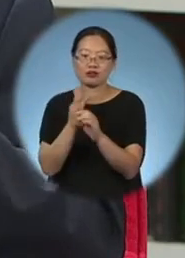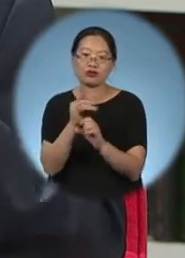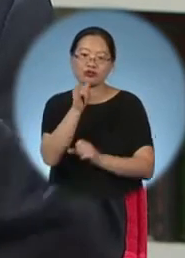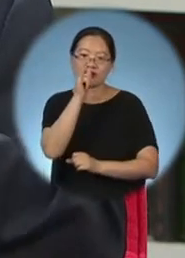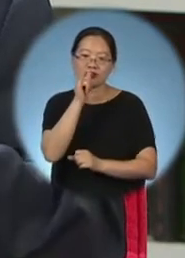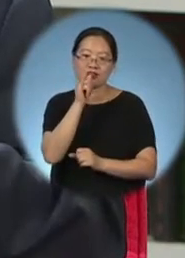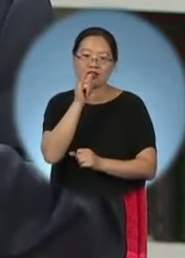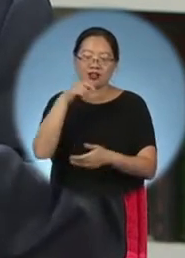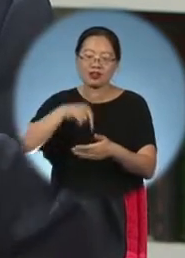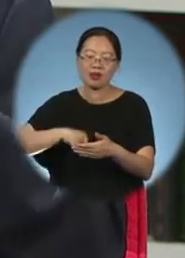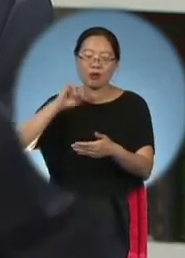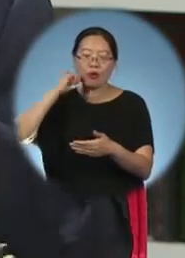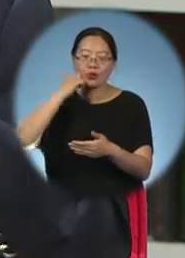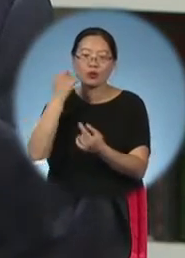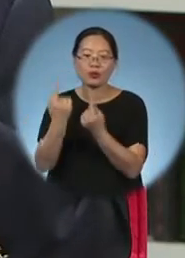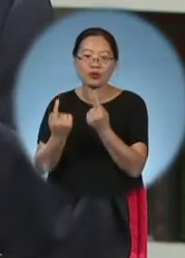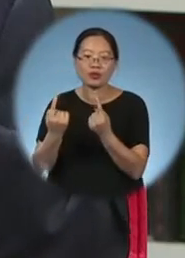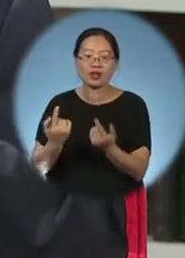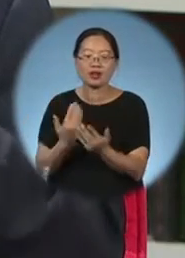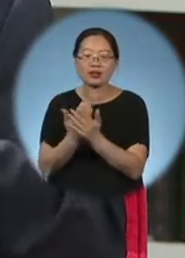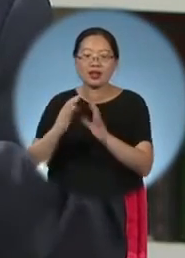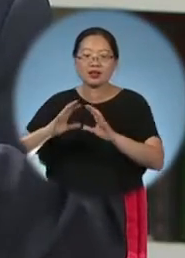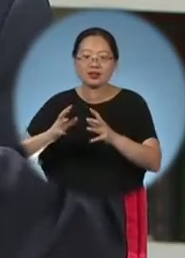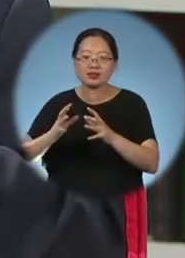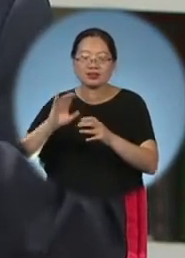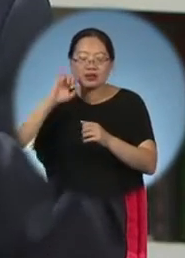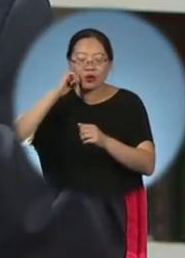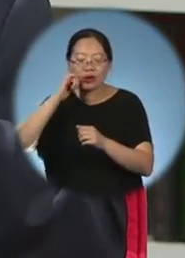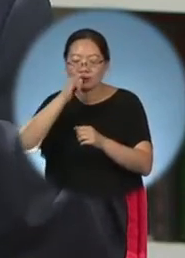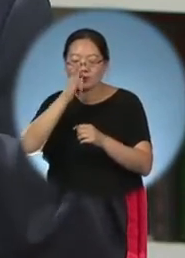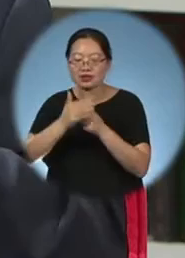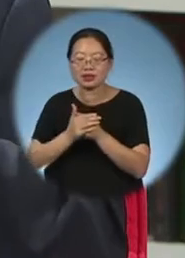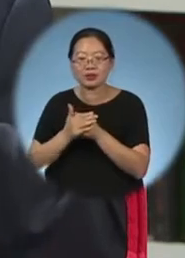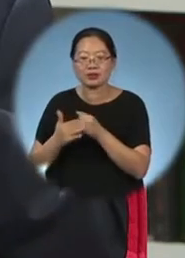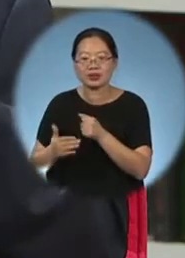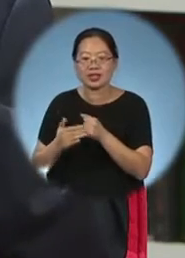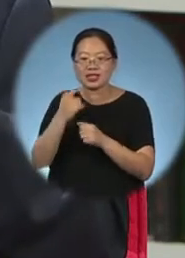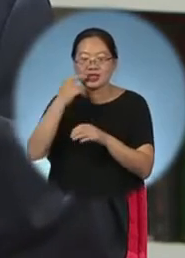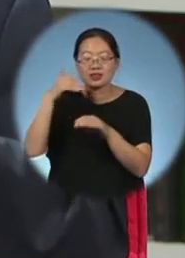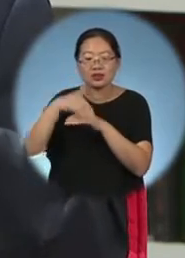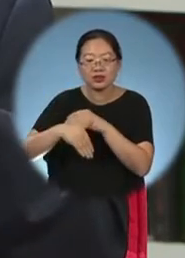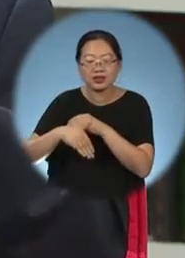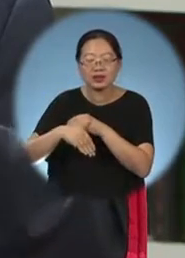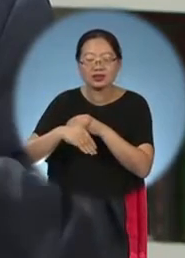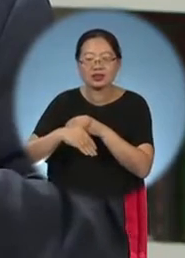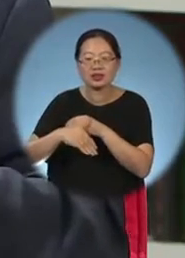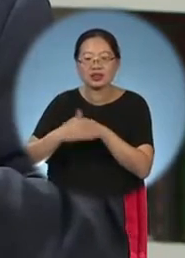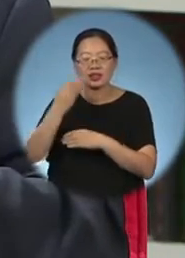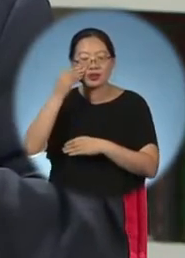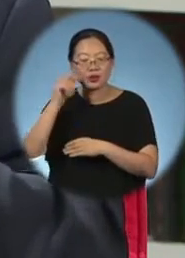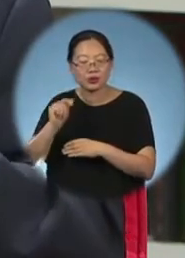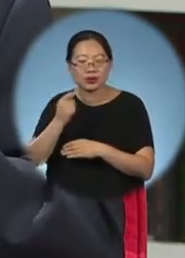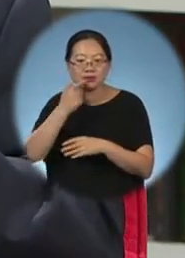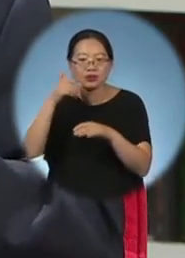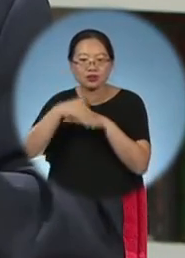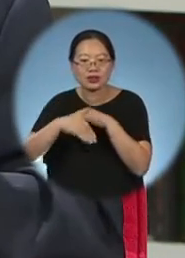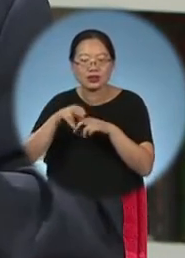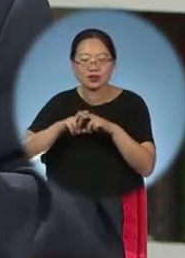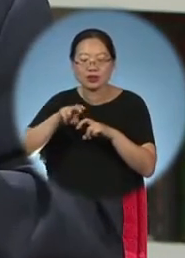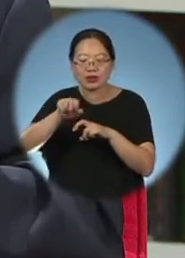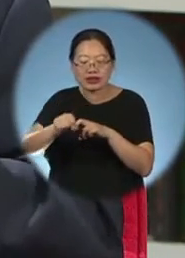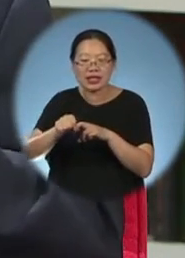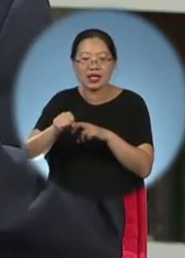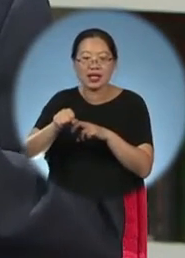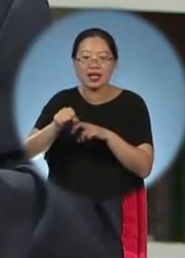뭐 내부적인 어려움보다 선진국 민주주의도 지금 어려우니까 네. 이 그 민주주의를 성숙한 민주주의를 정착시키는